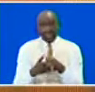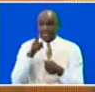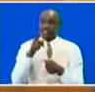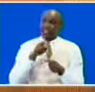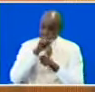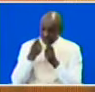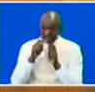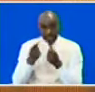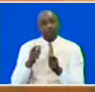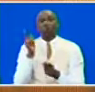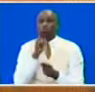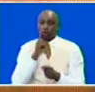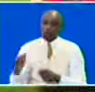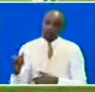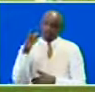nchini hapo kesho.